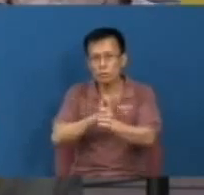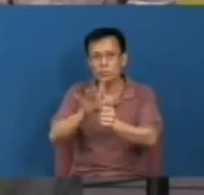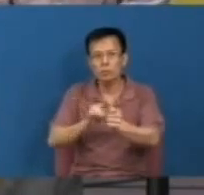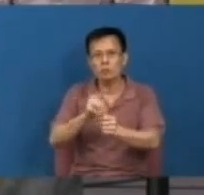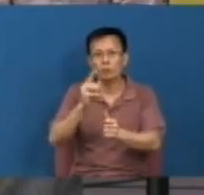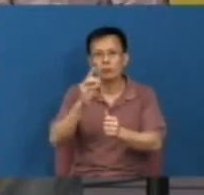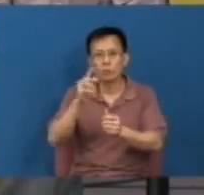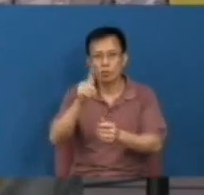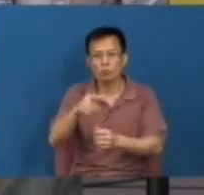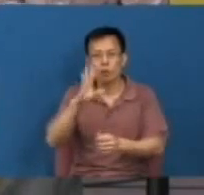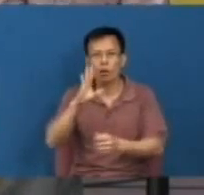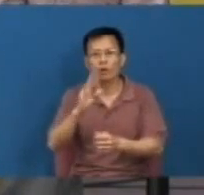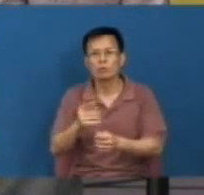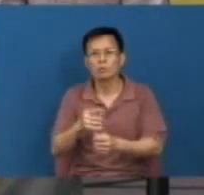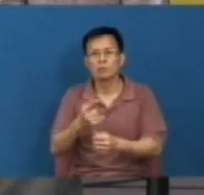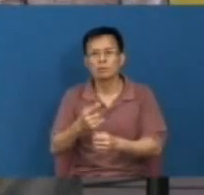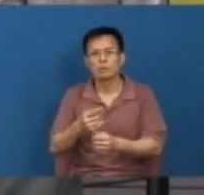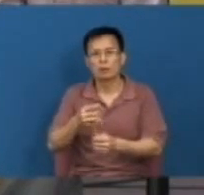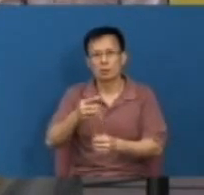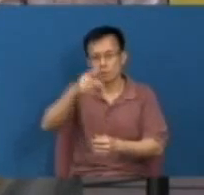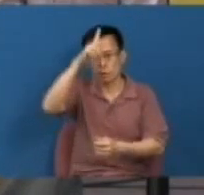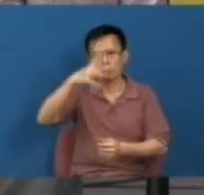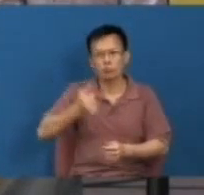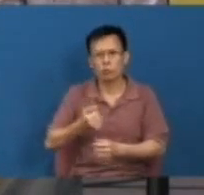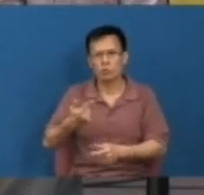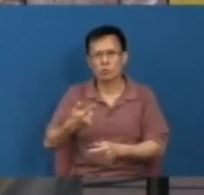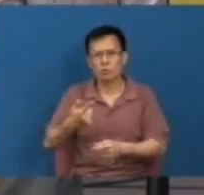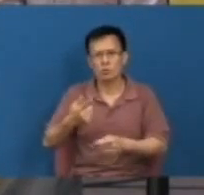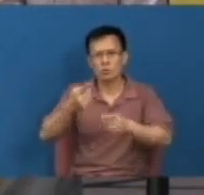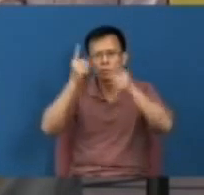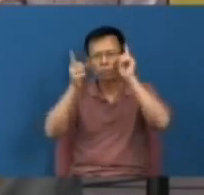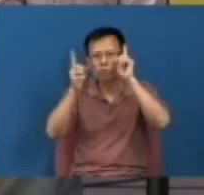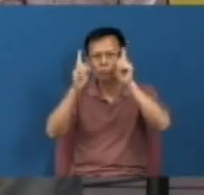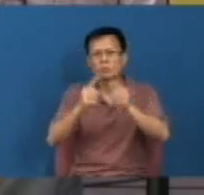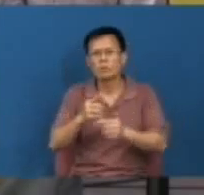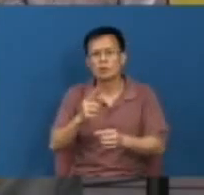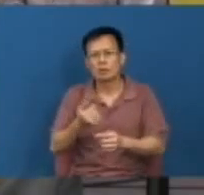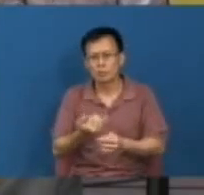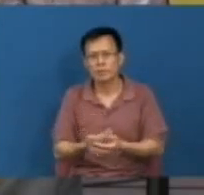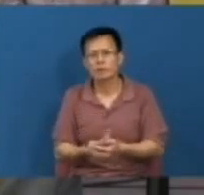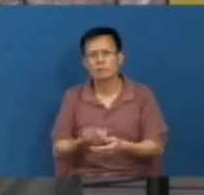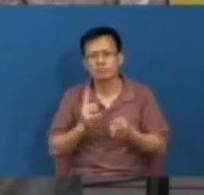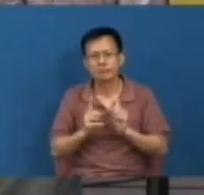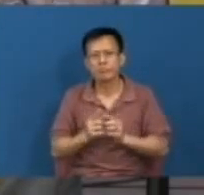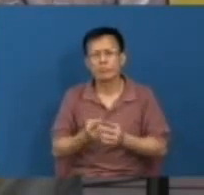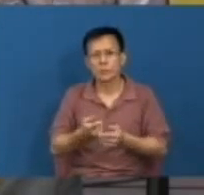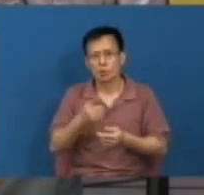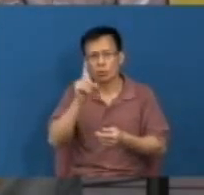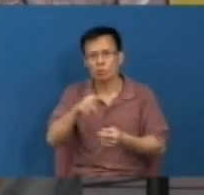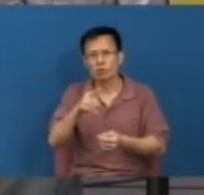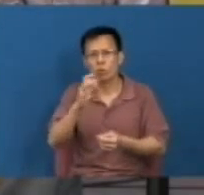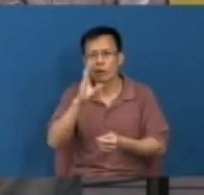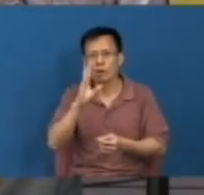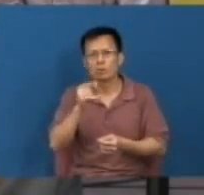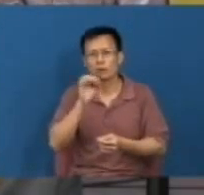想問一下官員係咪真係可以無法無天咯？咁跟住再者咯，呢位官員亦都我曾經同佢講，有啲租客就話，